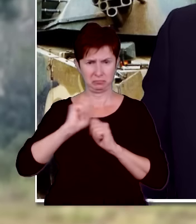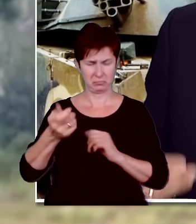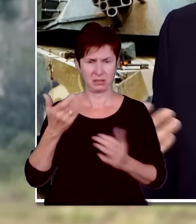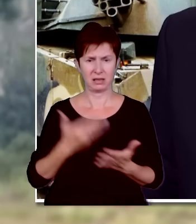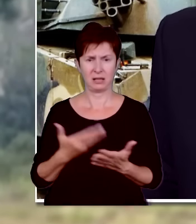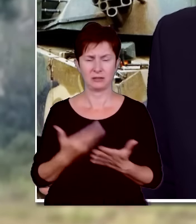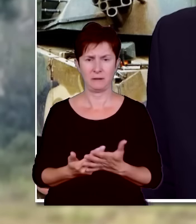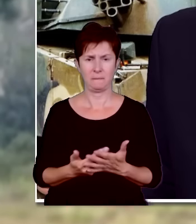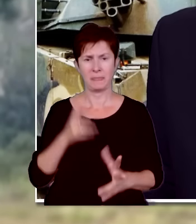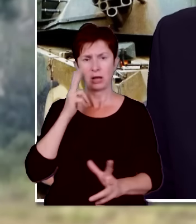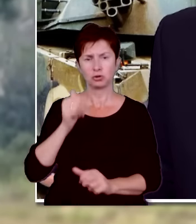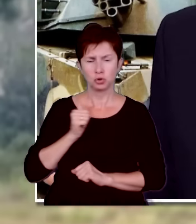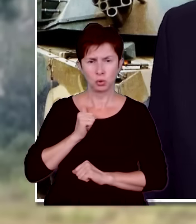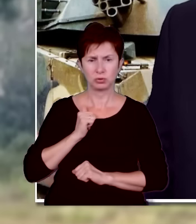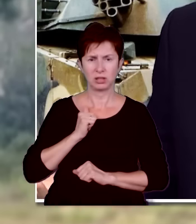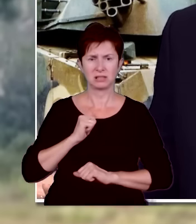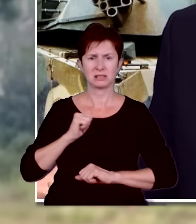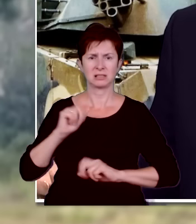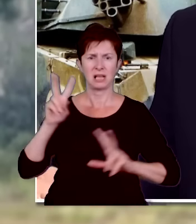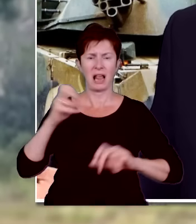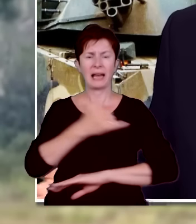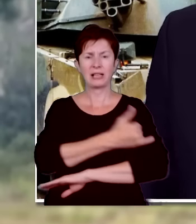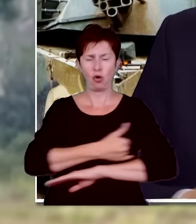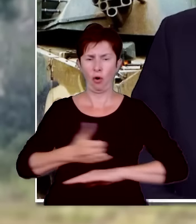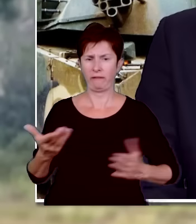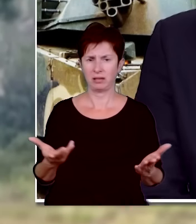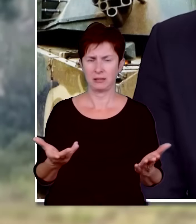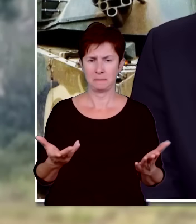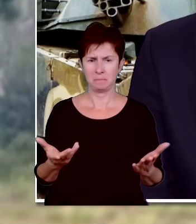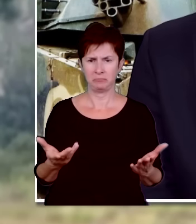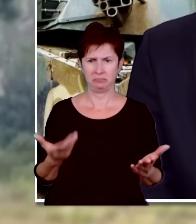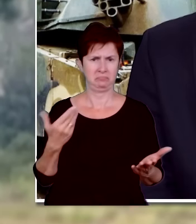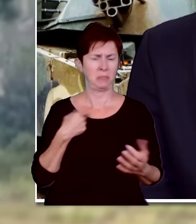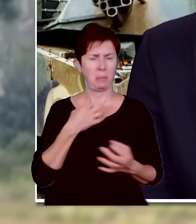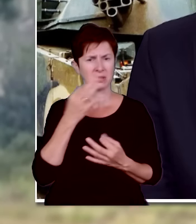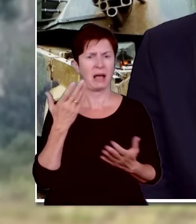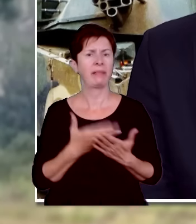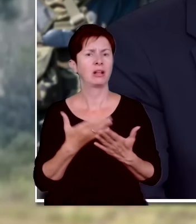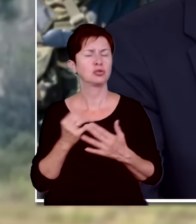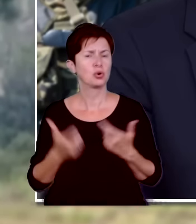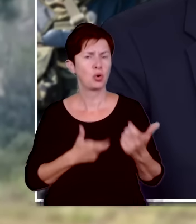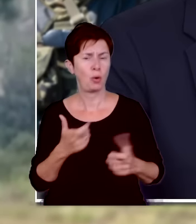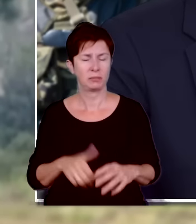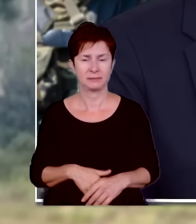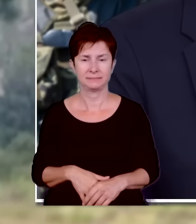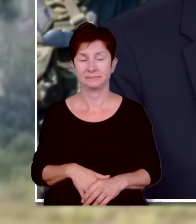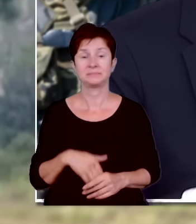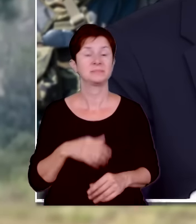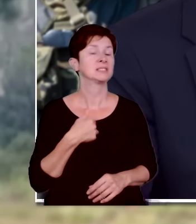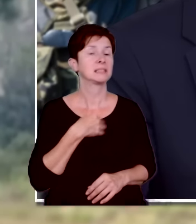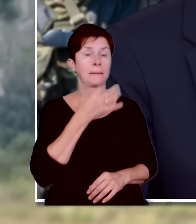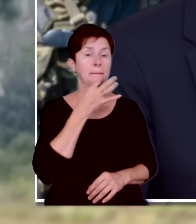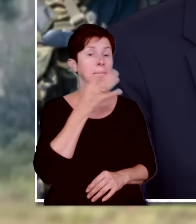liniowe to zadaje sobie i wszystkim nam pytanie komu to służy dobrze bo ja nie bez Kozery te pytania zadaję bo pojawiła się taka teza